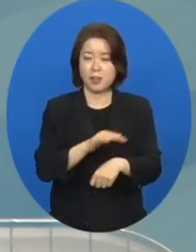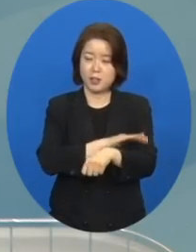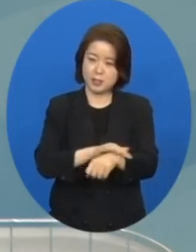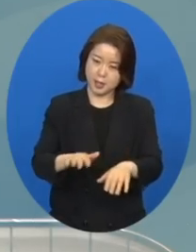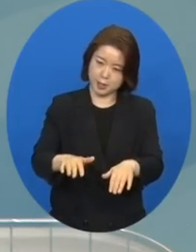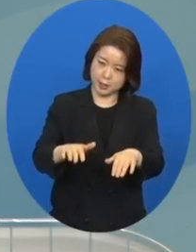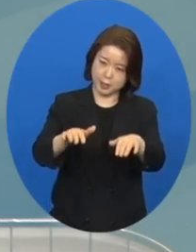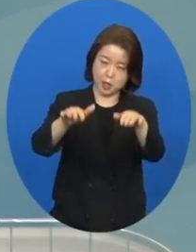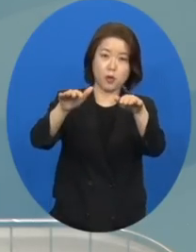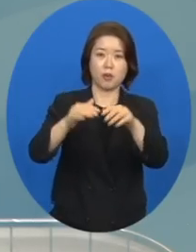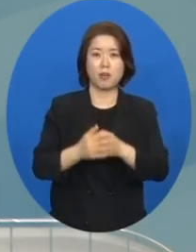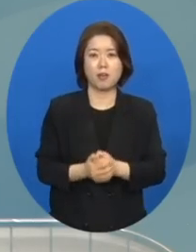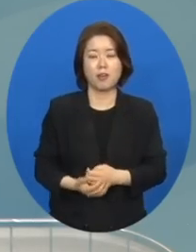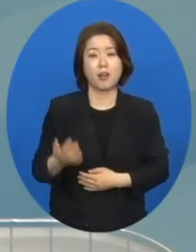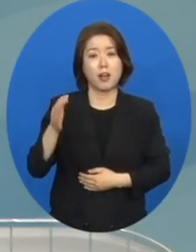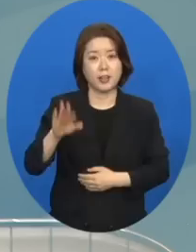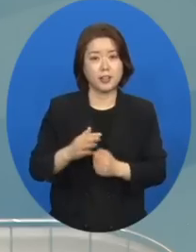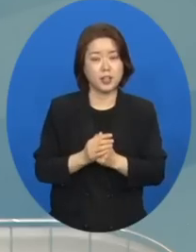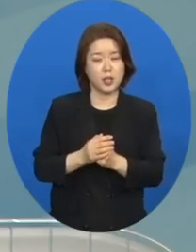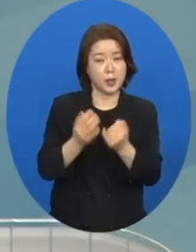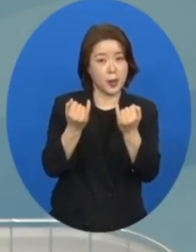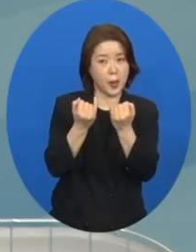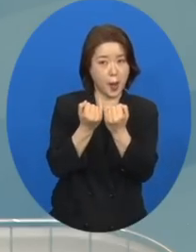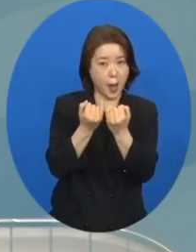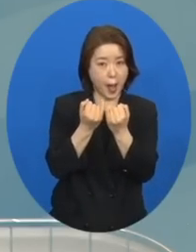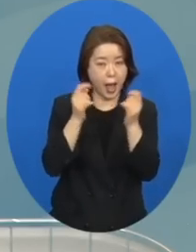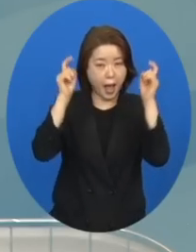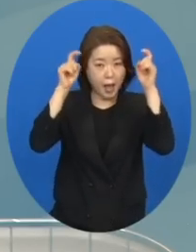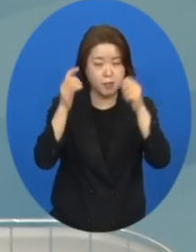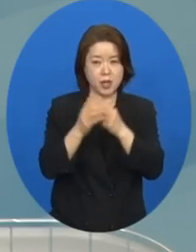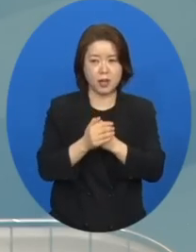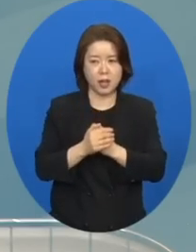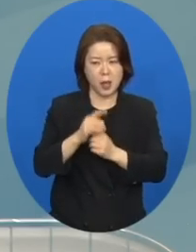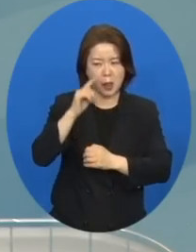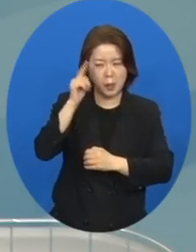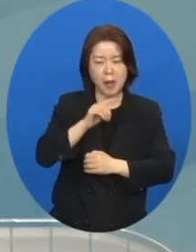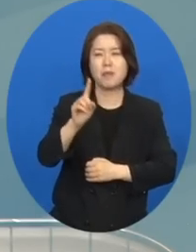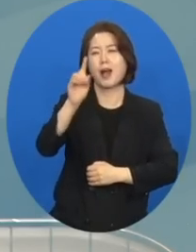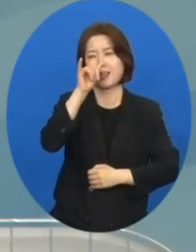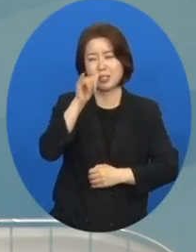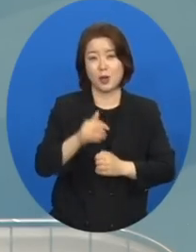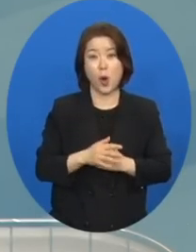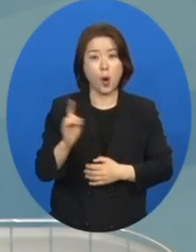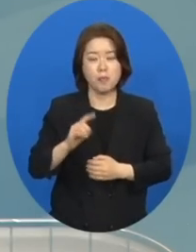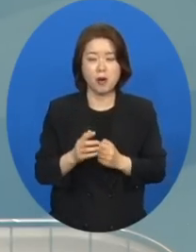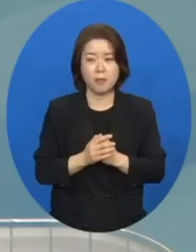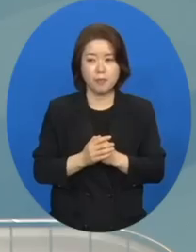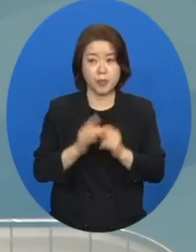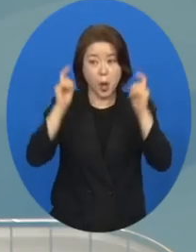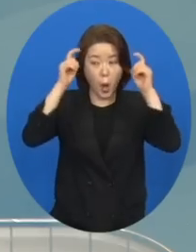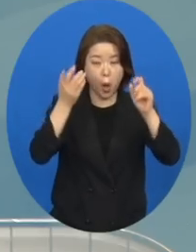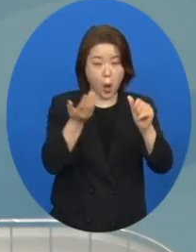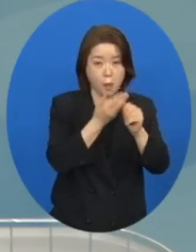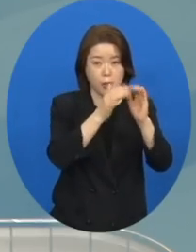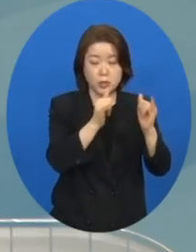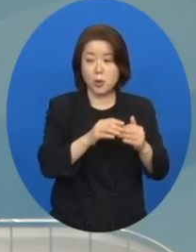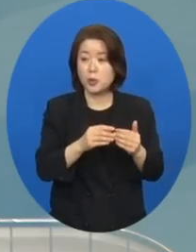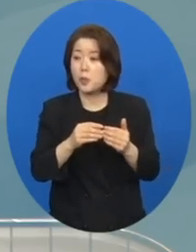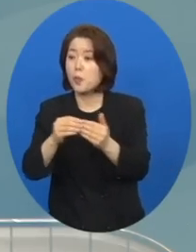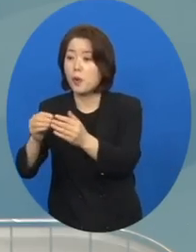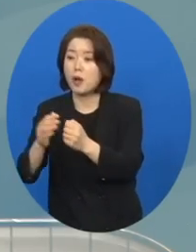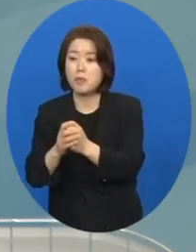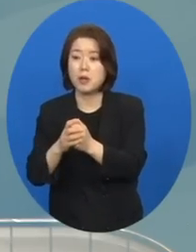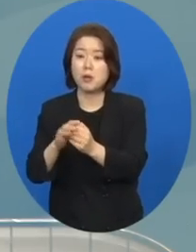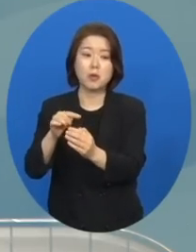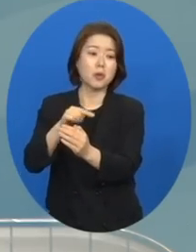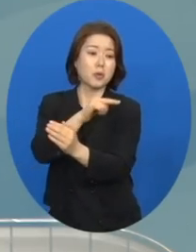거예요 그런데 이 암 냥의 치명적인 단점이 있는데 뭐냐면 목자가 어디에 데려가면 어딘가 뭔가